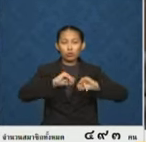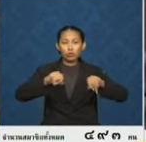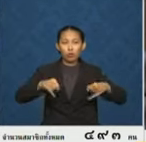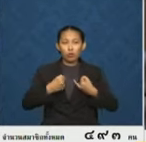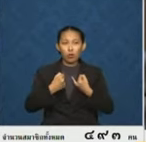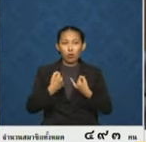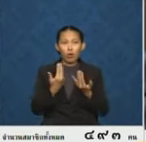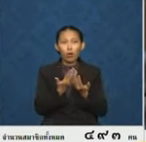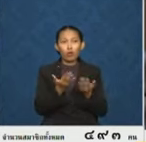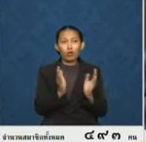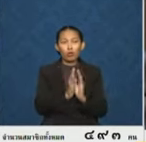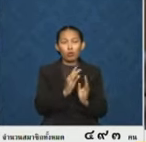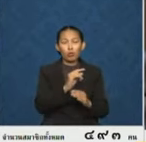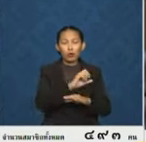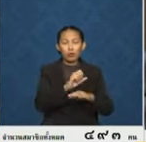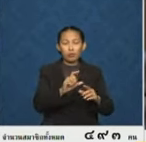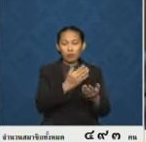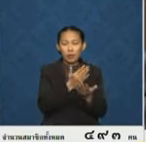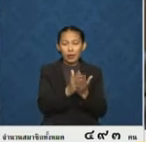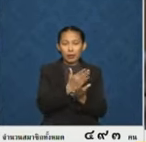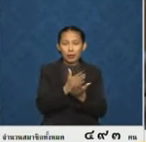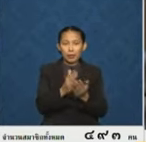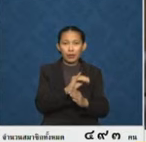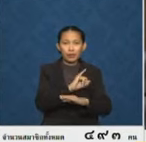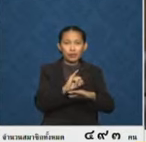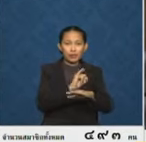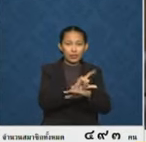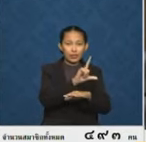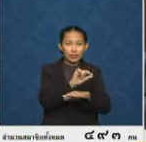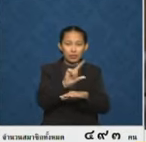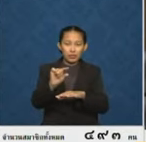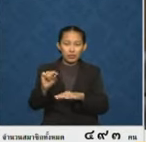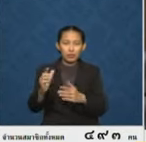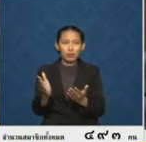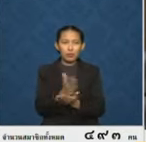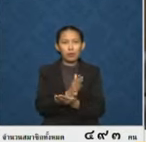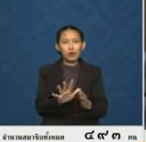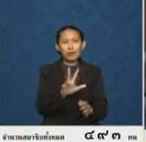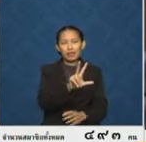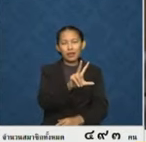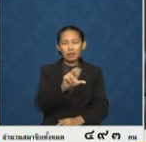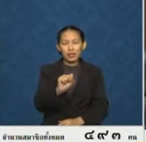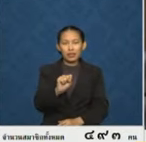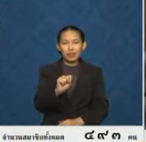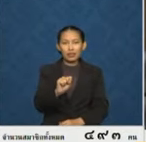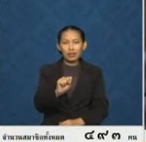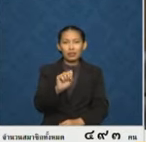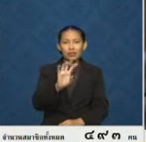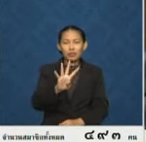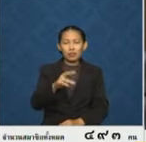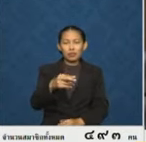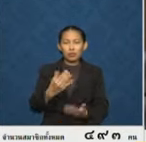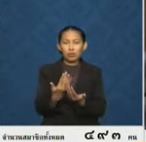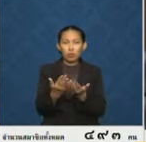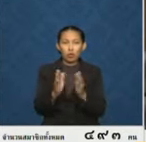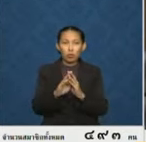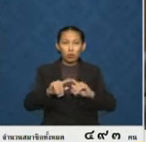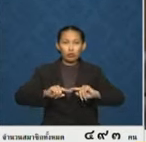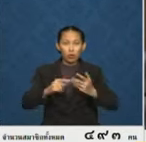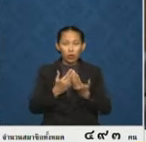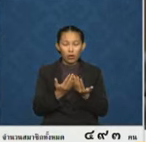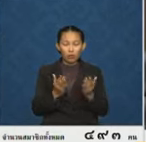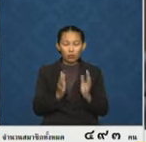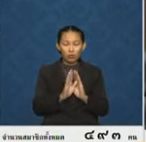ครอบครัวละ 20ไร่จะจะได้ประมาณ 350,000ครอบครัวแต่ครอบครัวละมี